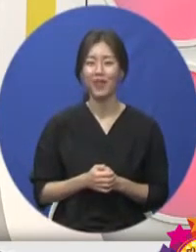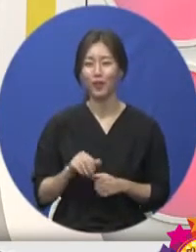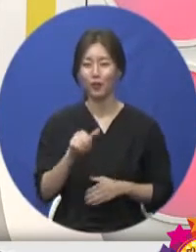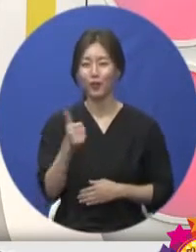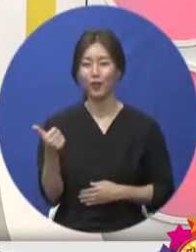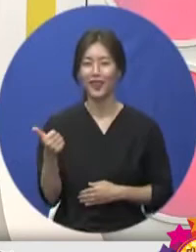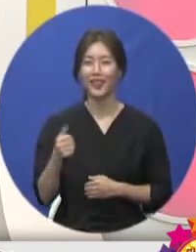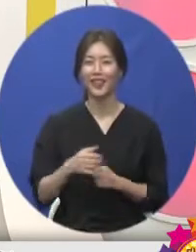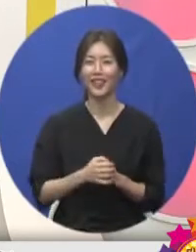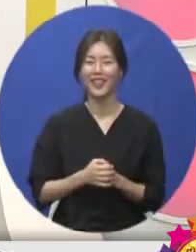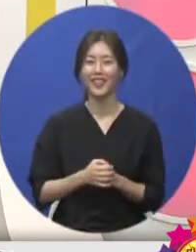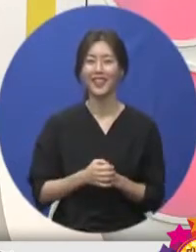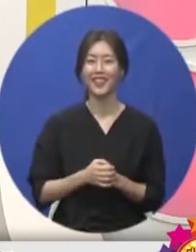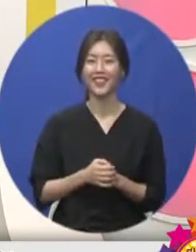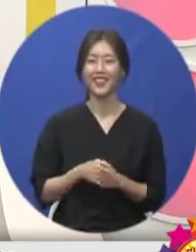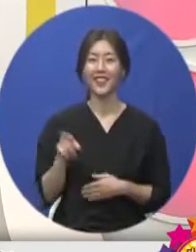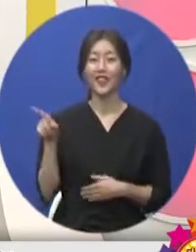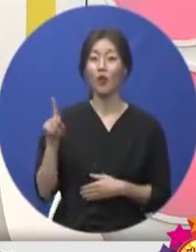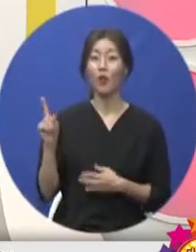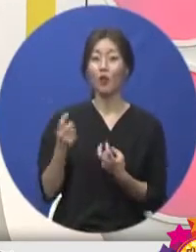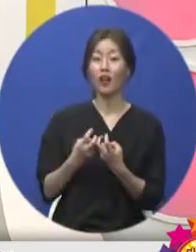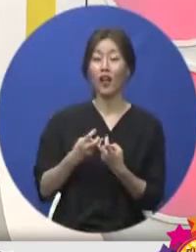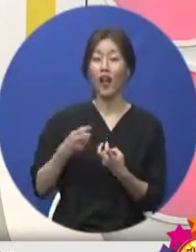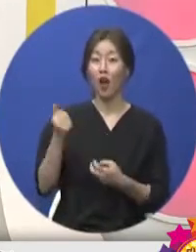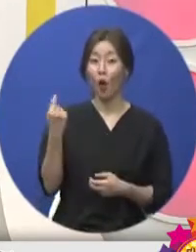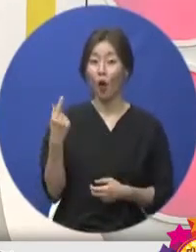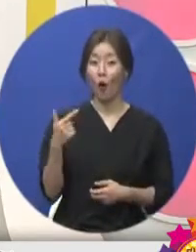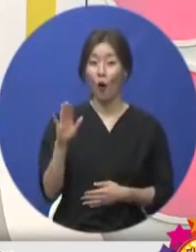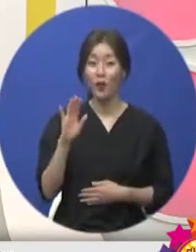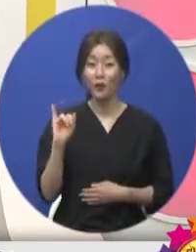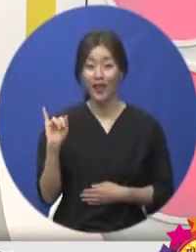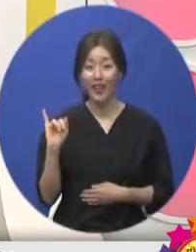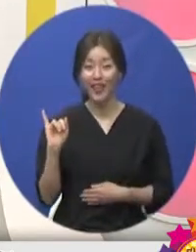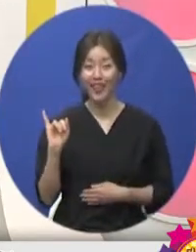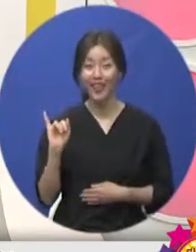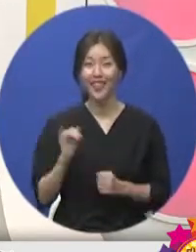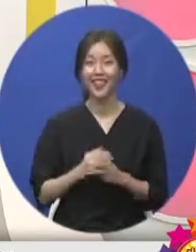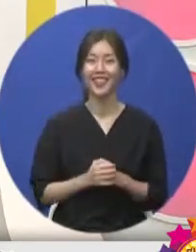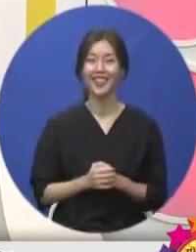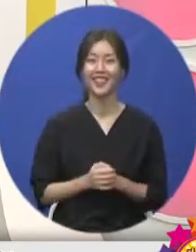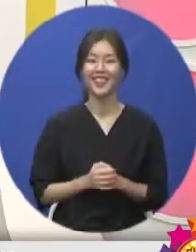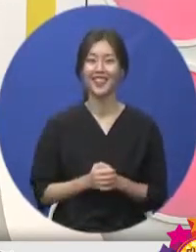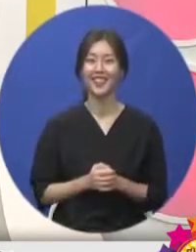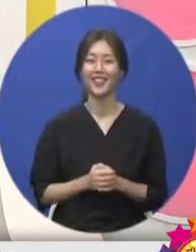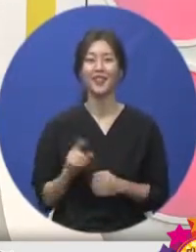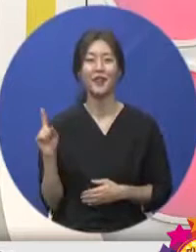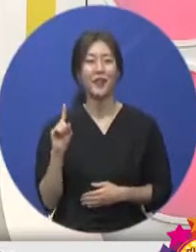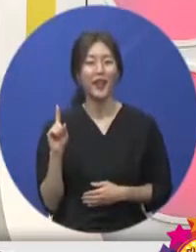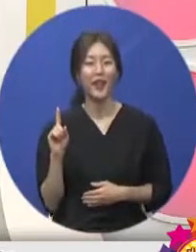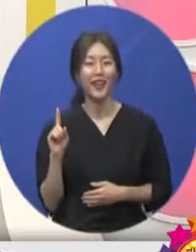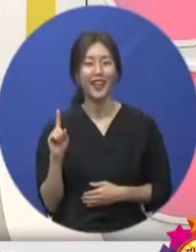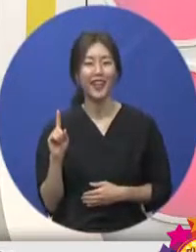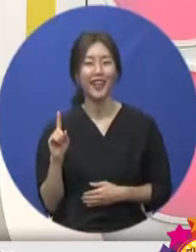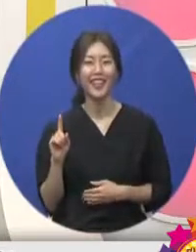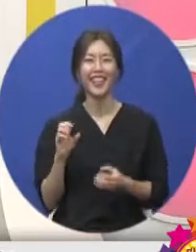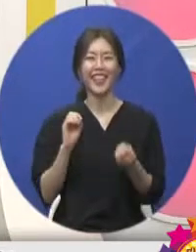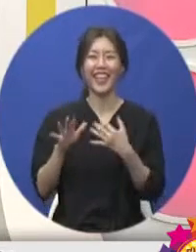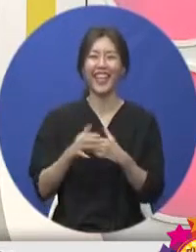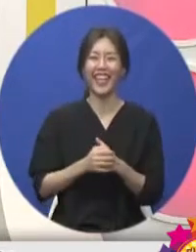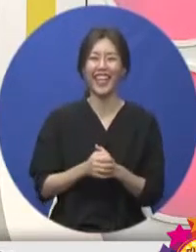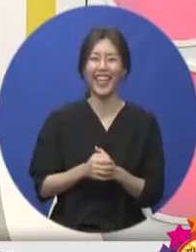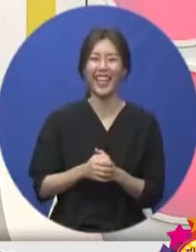죽죠. 깨꾸닥? 이런 거 다니잖아. 혼비? 아니 뭐 이게 뭐지? 자 맞췄어.